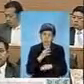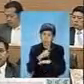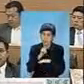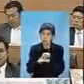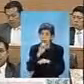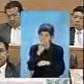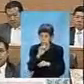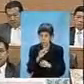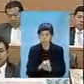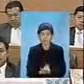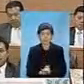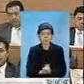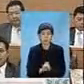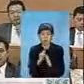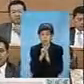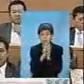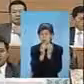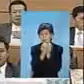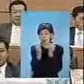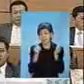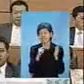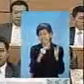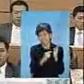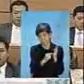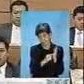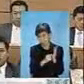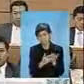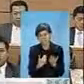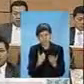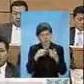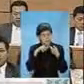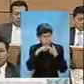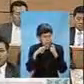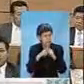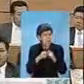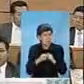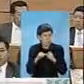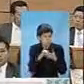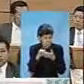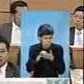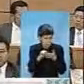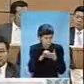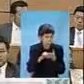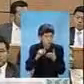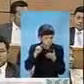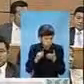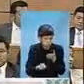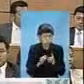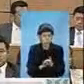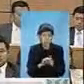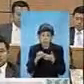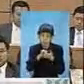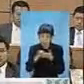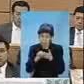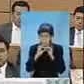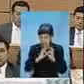างนี้ว่ารัฐธรรมนูญฉบับนี้มีปัญหาต้องพิจารณาแก้ไขด้วยเหตุผลส